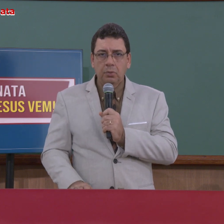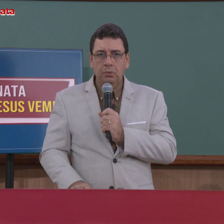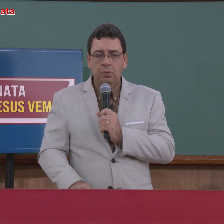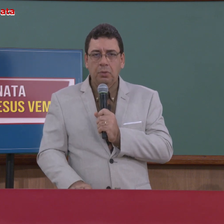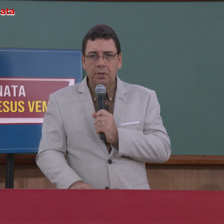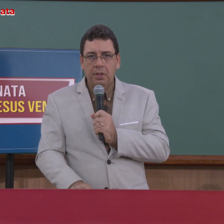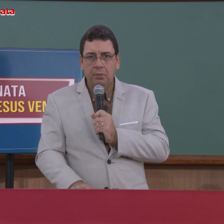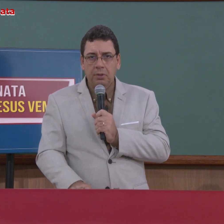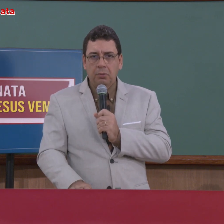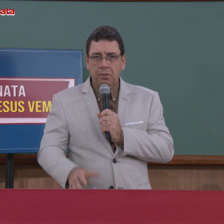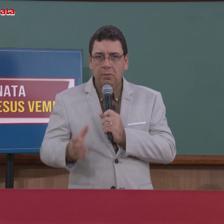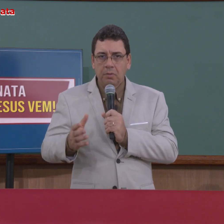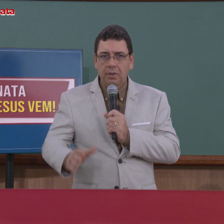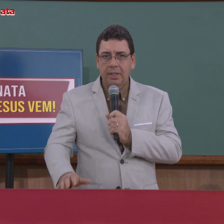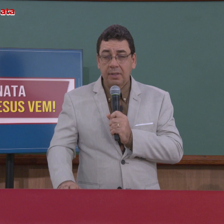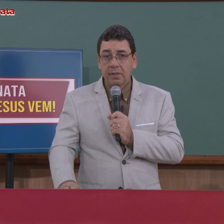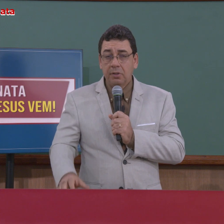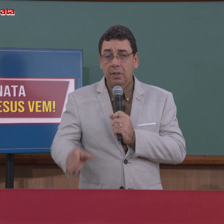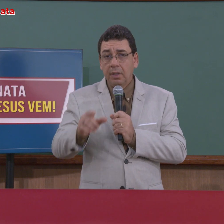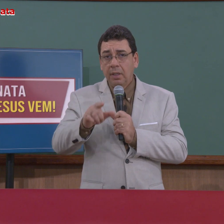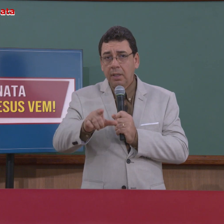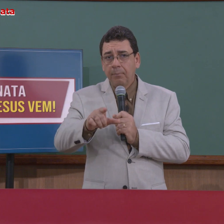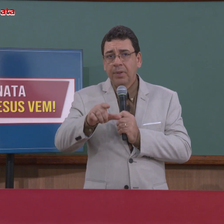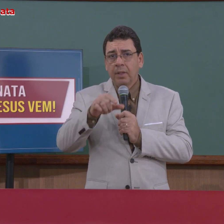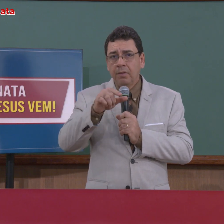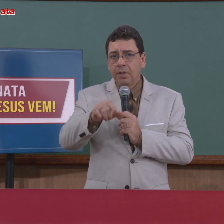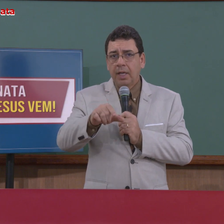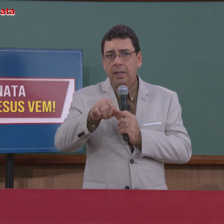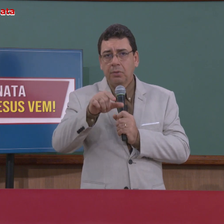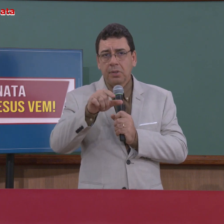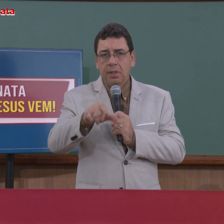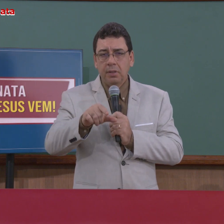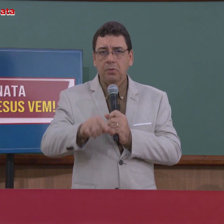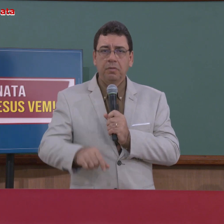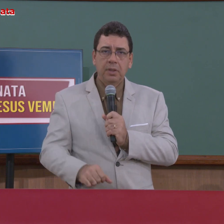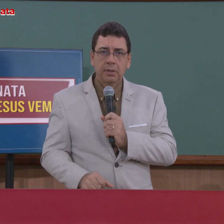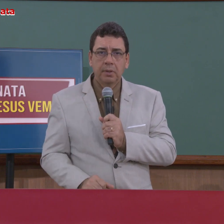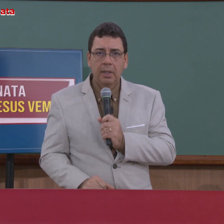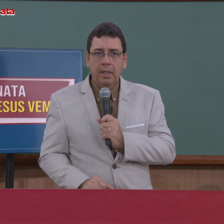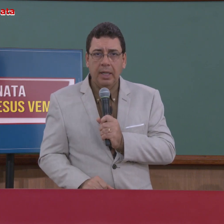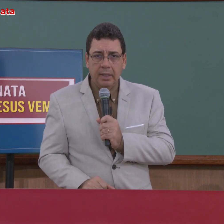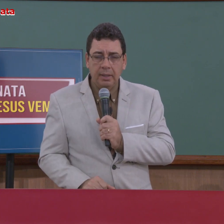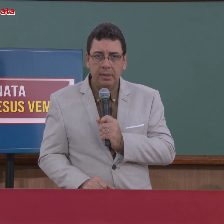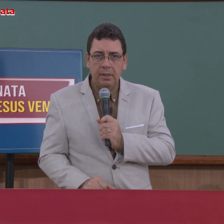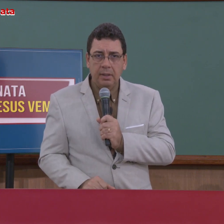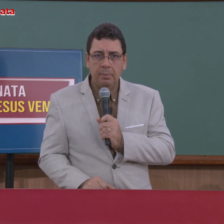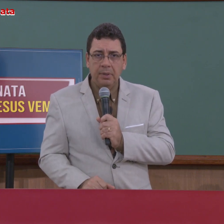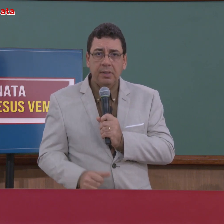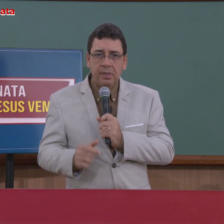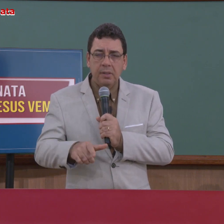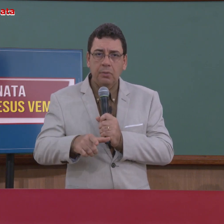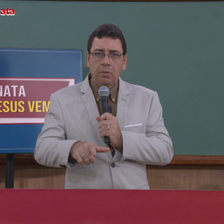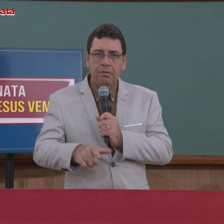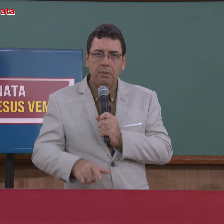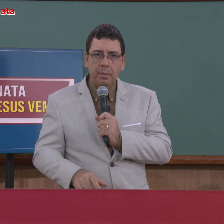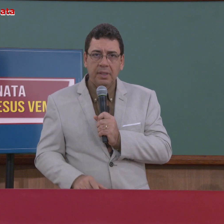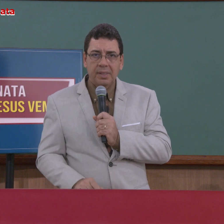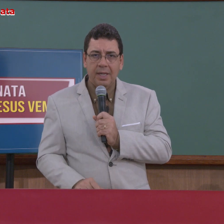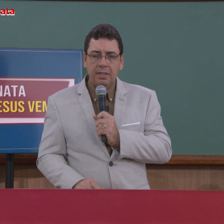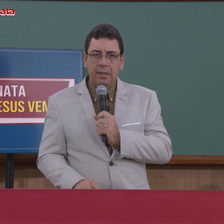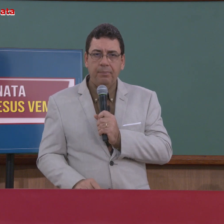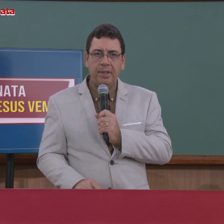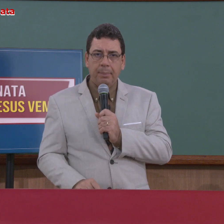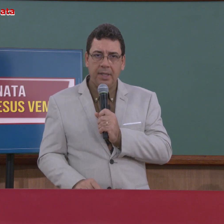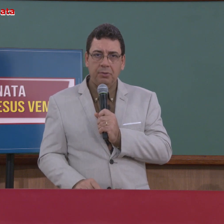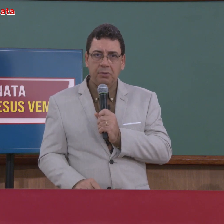culte aujourd'hui le soir. Les horaires sont les horaires du Brésil. Et vous pouvez envoyer les liens en invitant ceux qui ont besoin